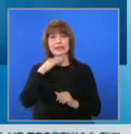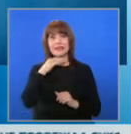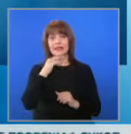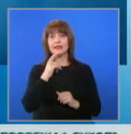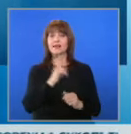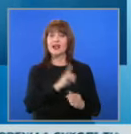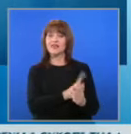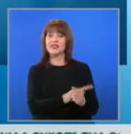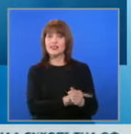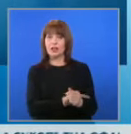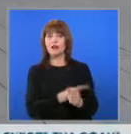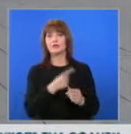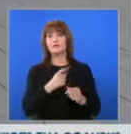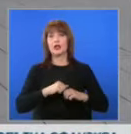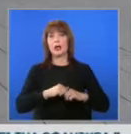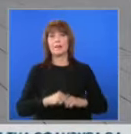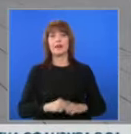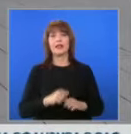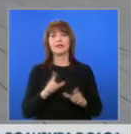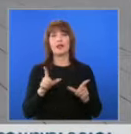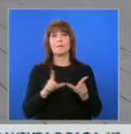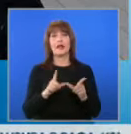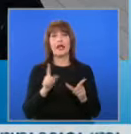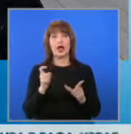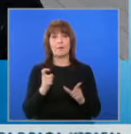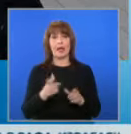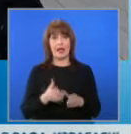в сила кабинета на Мария Габриел.